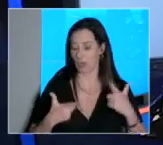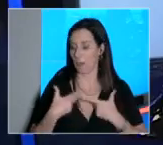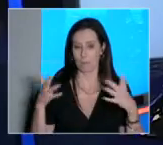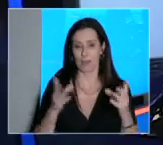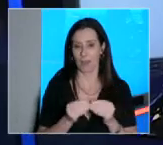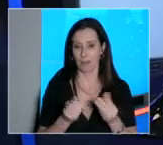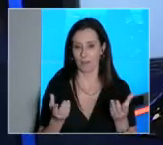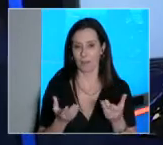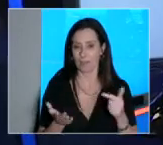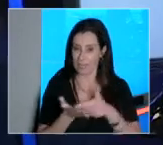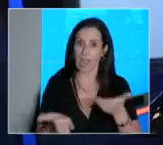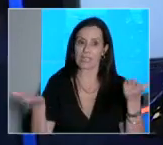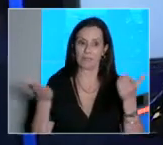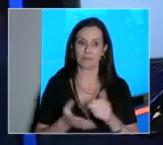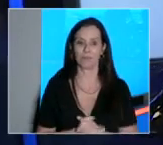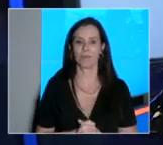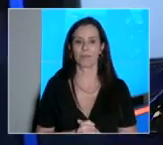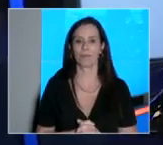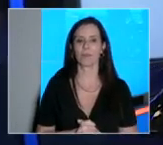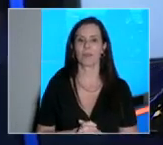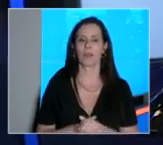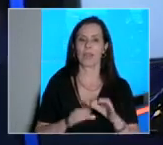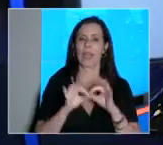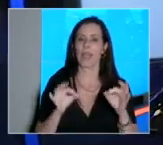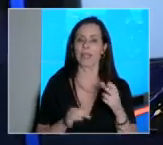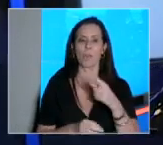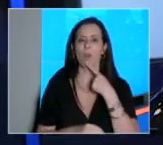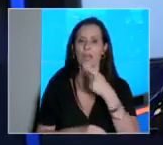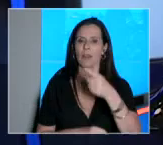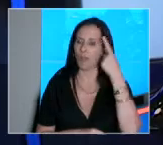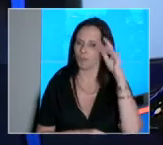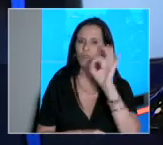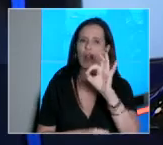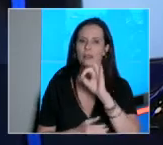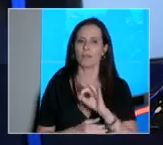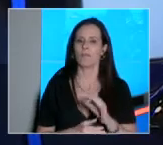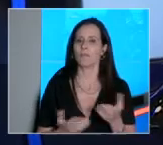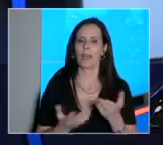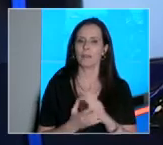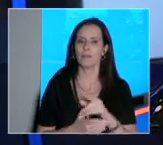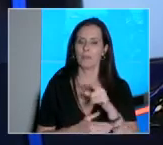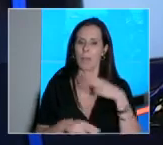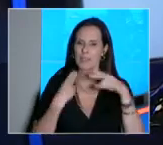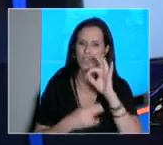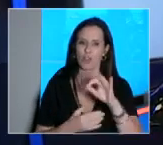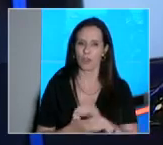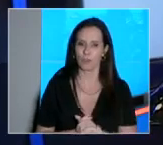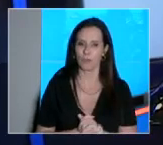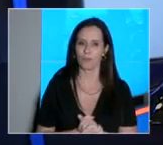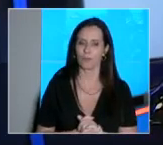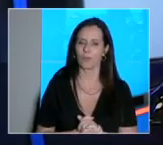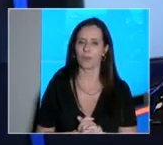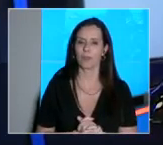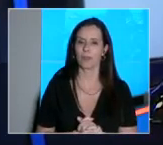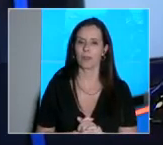ביחד, כי ככה זה, כי זו המציאות. התחלתי עם שתי יוזמות, ובואו נדבר על היוזמה תכלס בשטח, איך זה קורה. בא בליאמן, איזה קטע